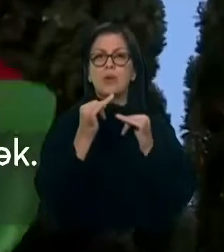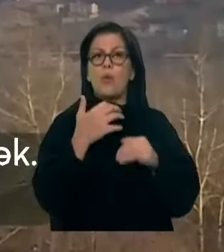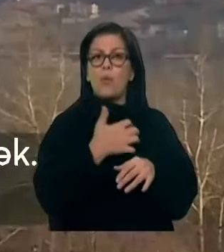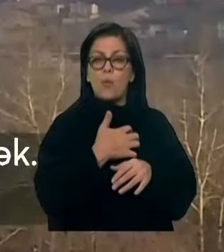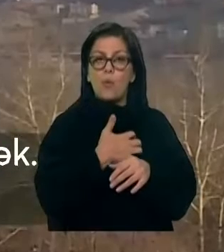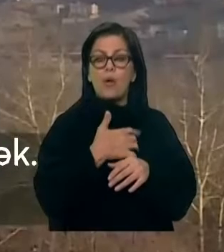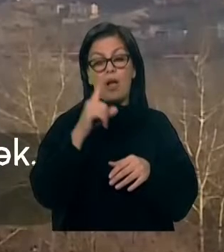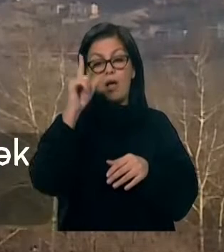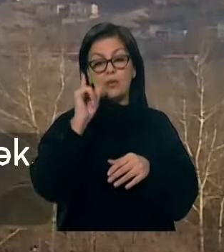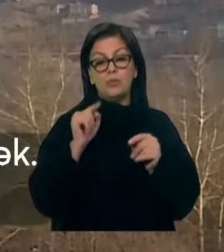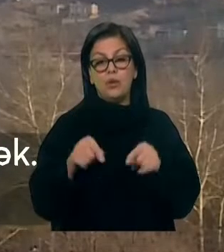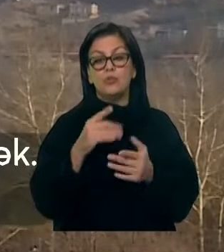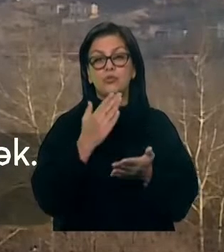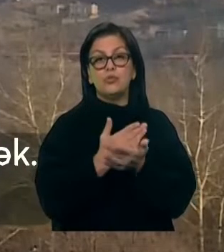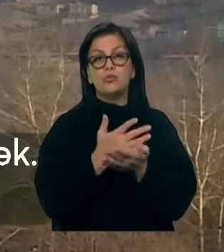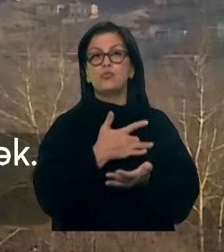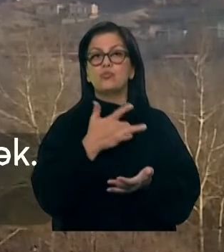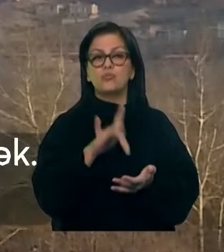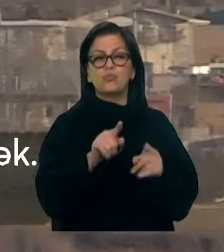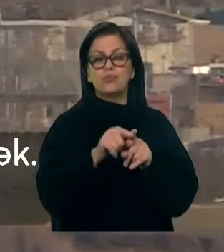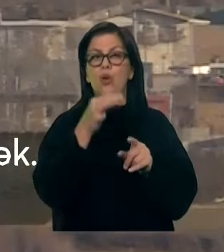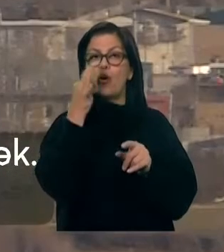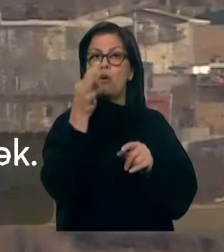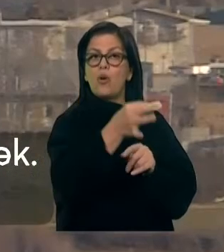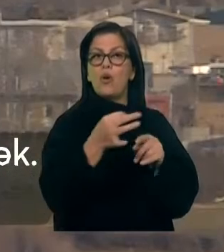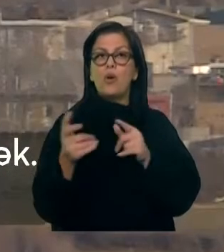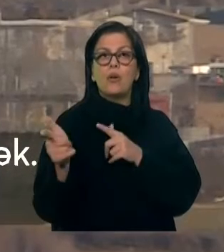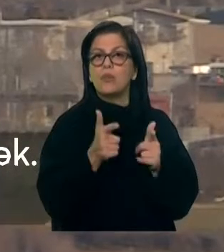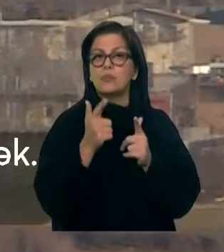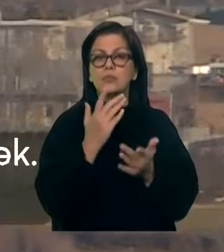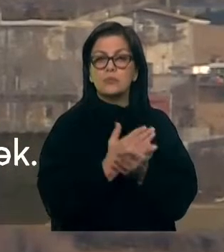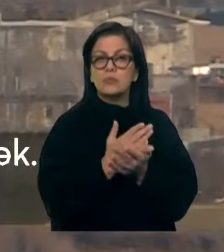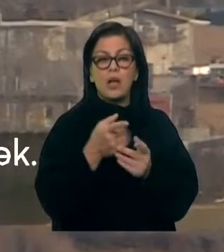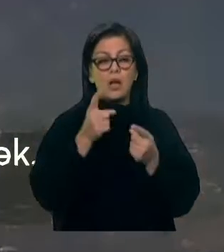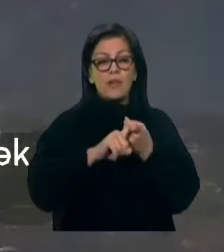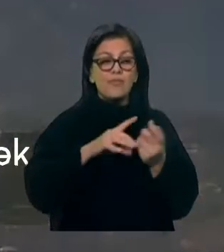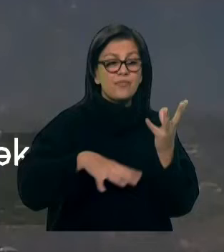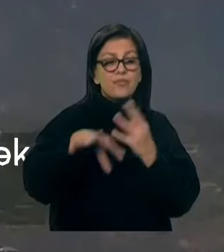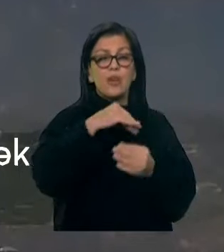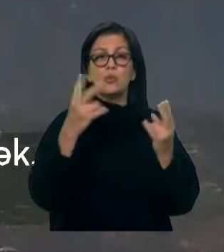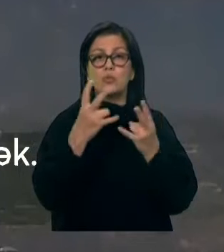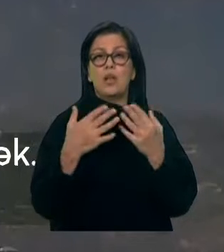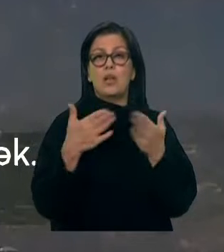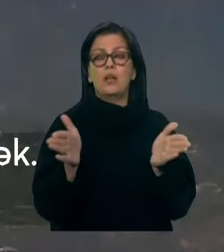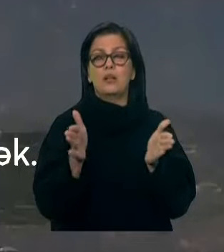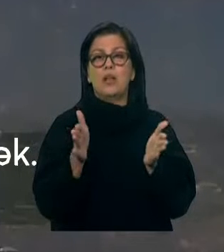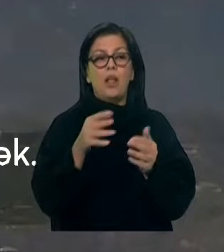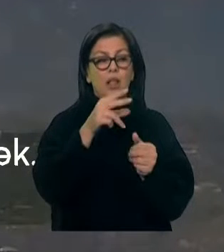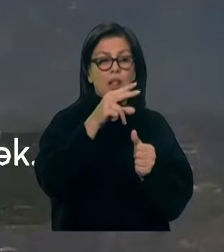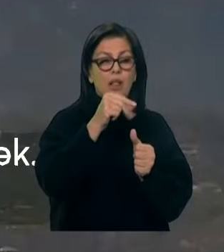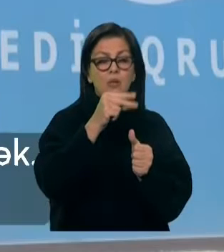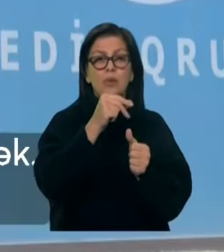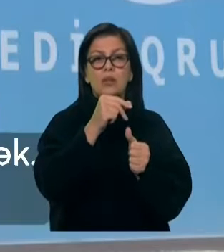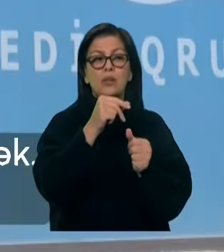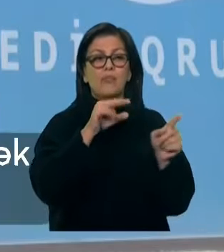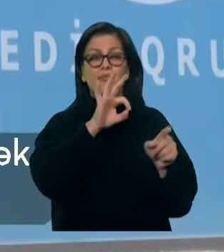ciddi formada deyiləsi sözü var. Çünki kommunikasiya hər tərəfdən açılmalıdır. Həm Ermənistana sərf